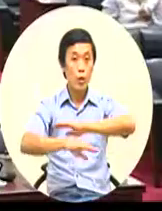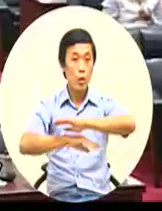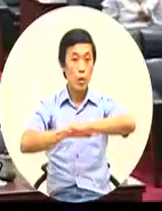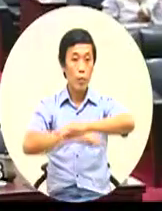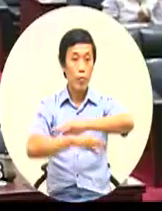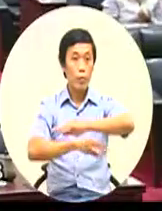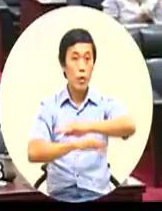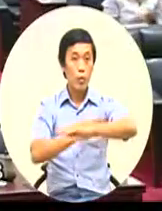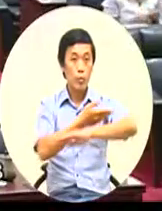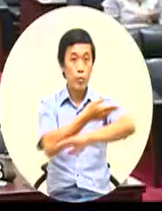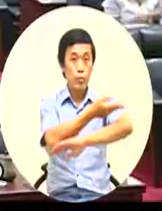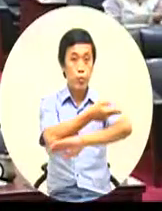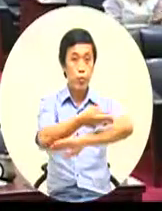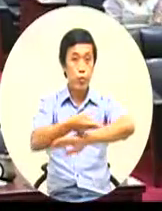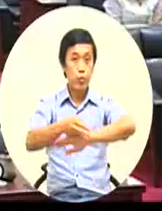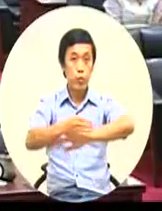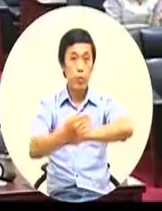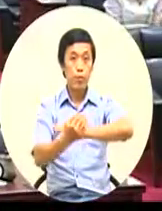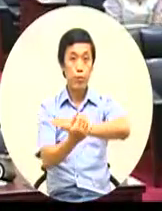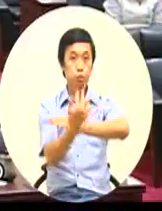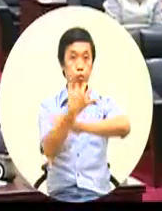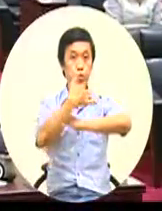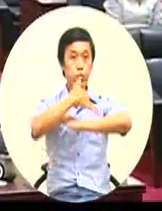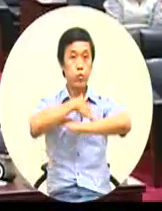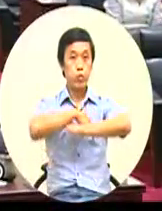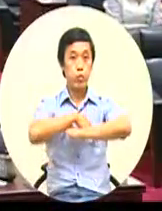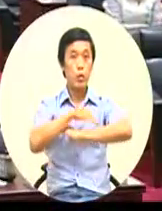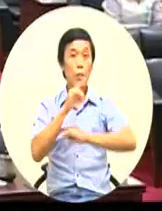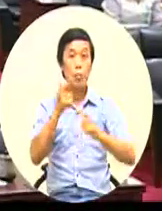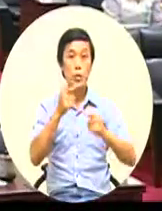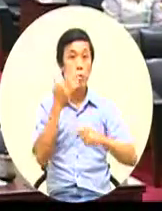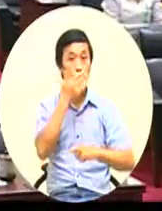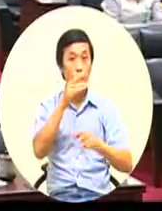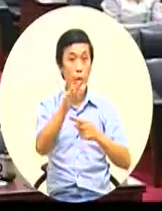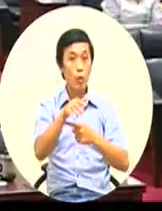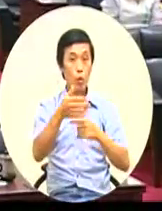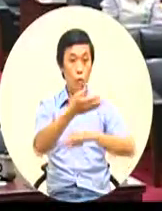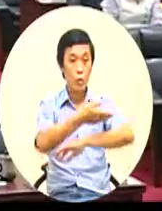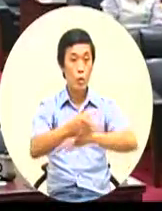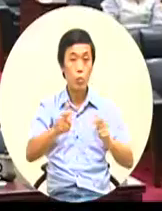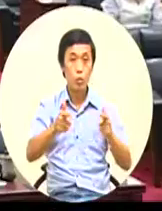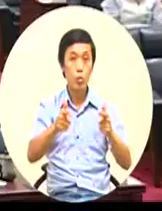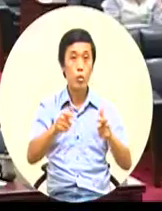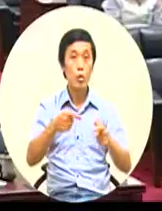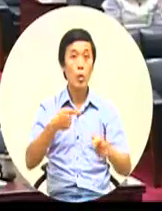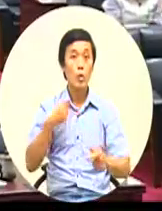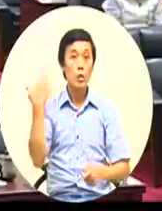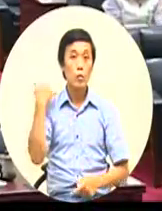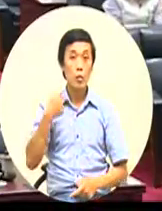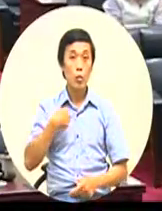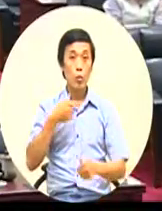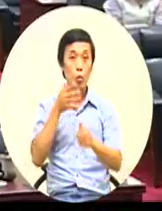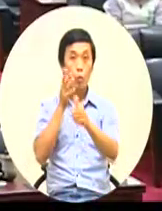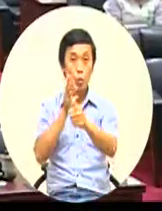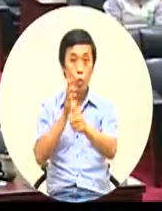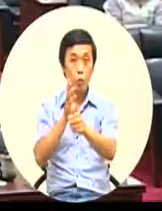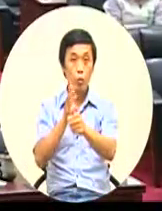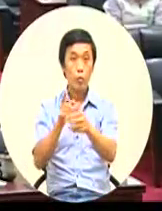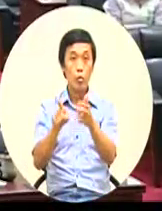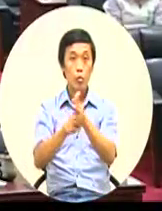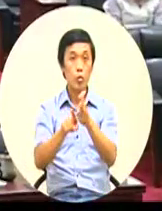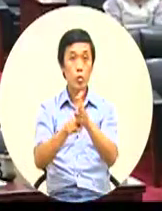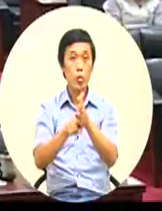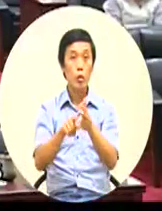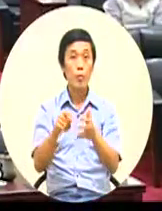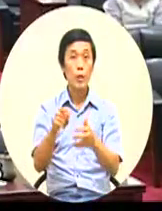不是美浓溪的水溢出来啊。如果要不是上一次本席在质询的时候，我们水利局